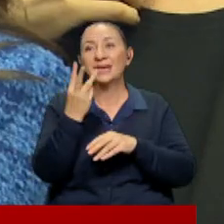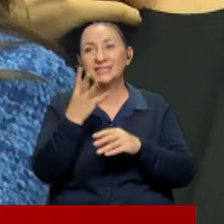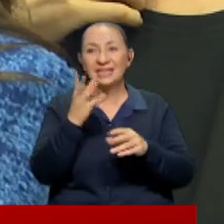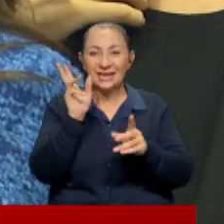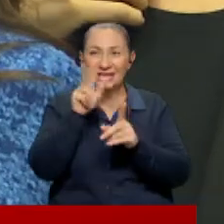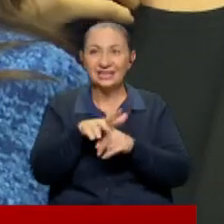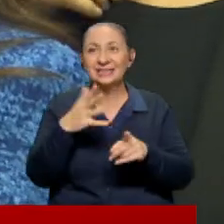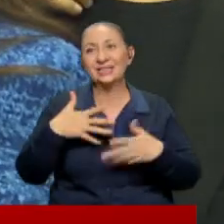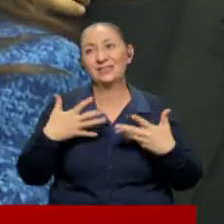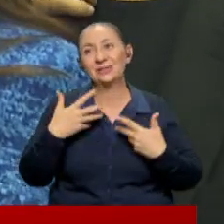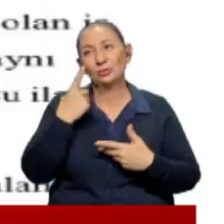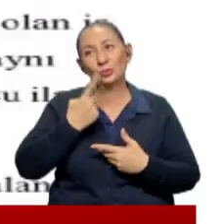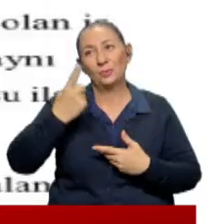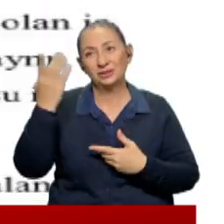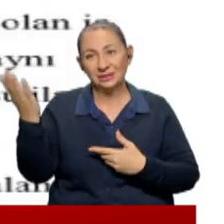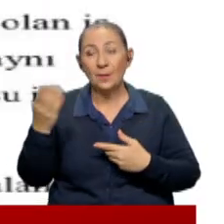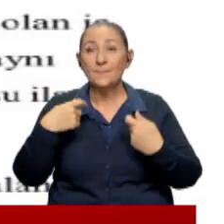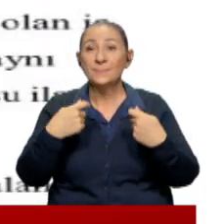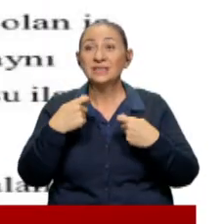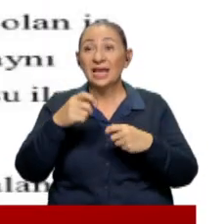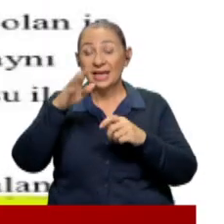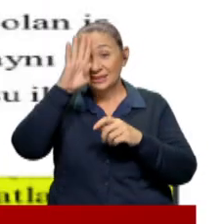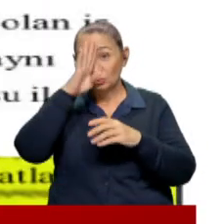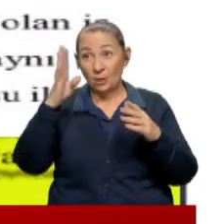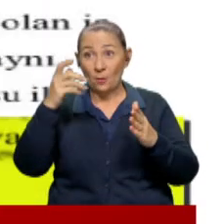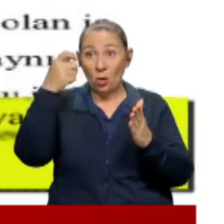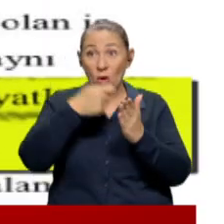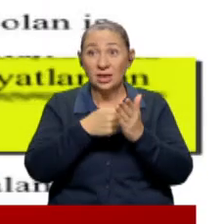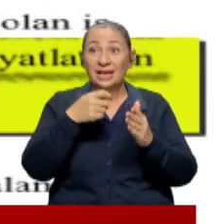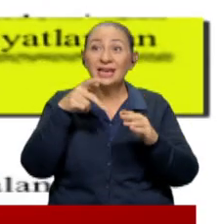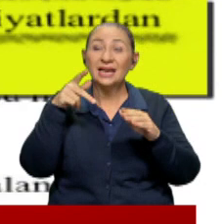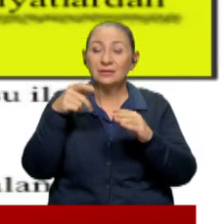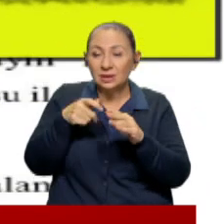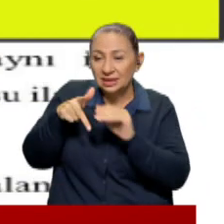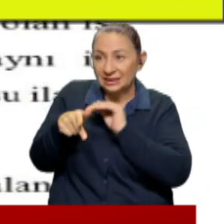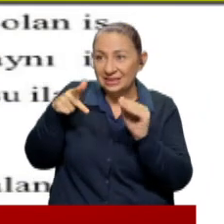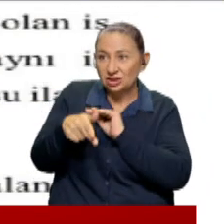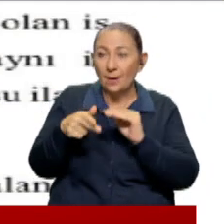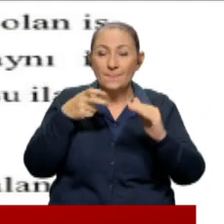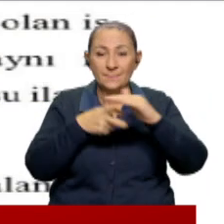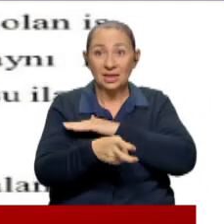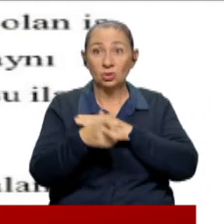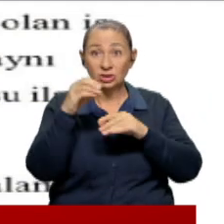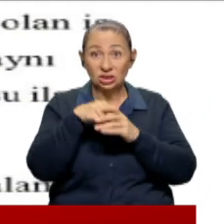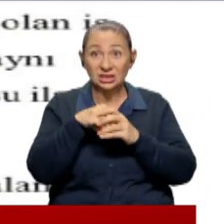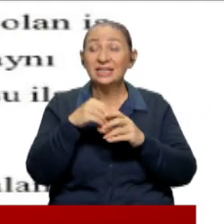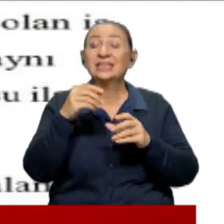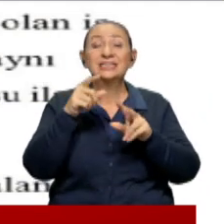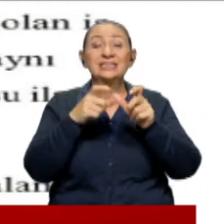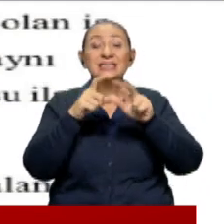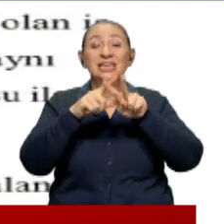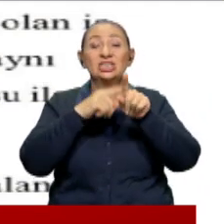tanesine katılırsa seviniriz Sayın Cumhurbaşkanı. Maliyetinin İBB'ye yapılacak ödeneklerden karşılanacağı metro hattı içinse